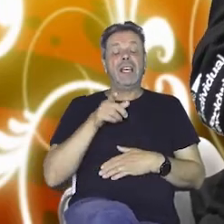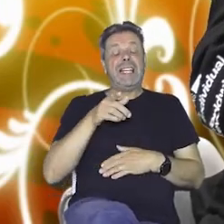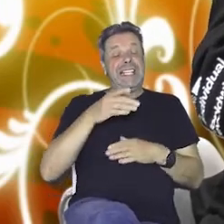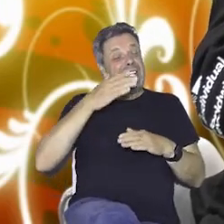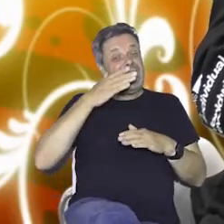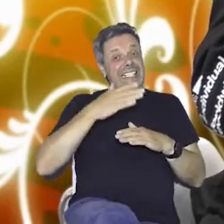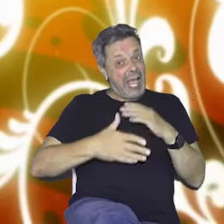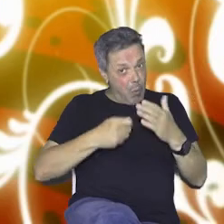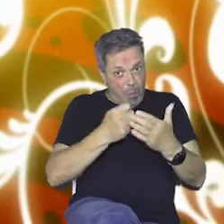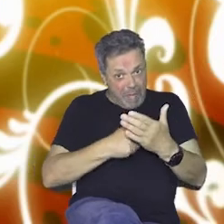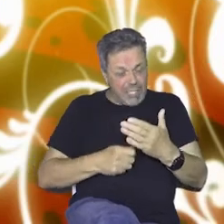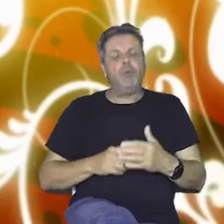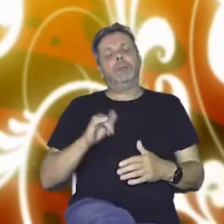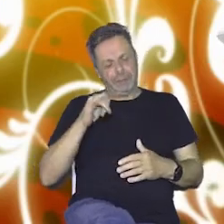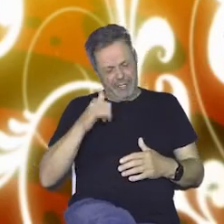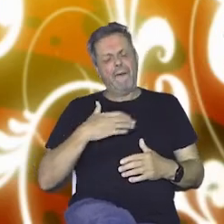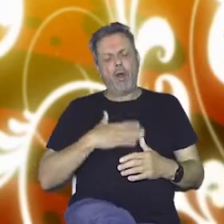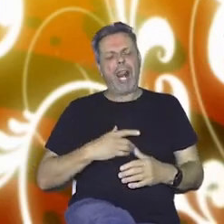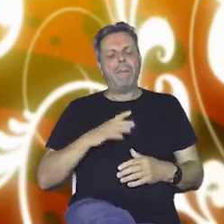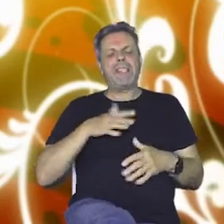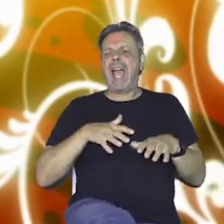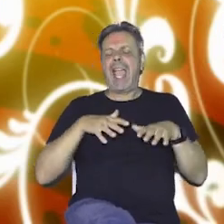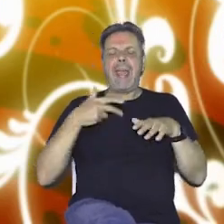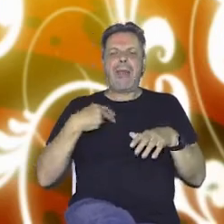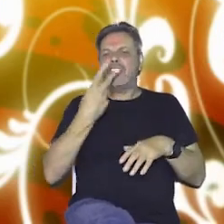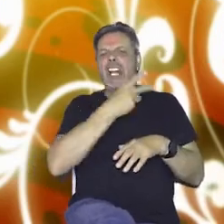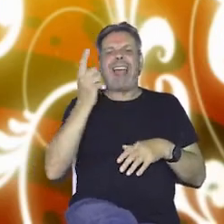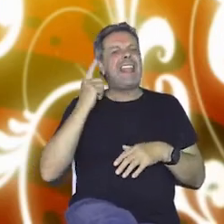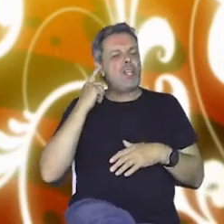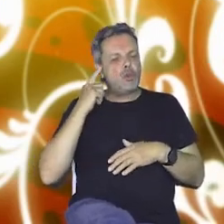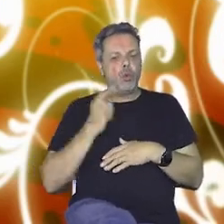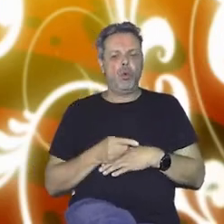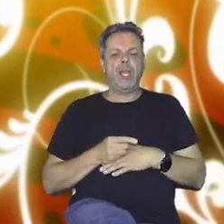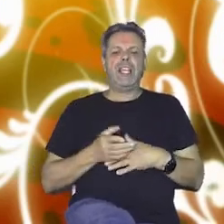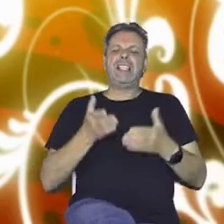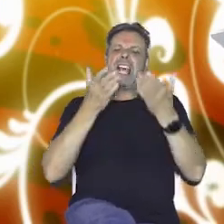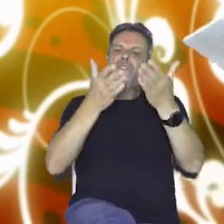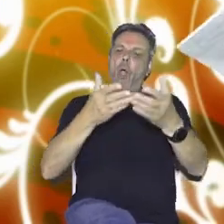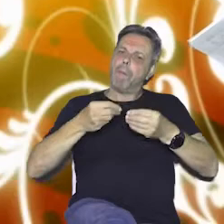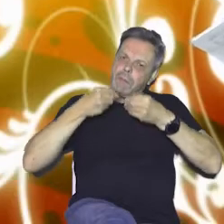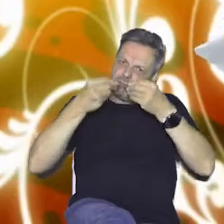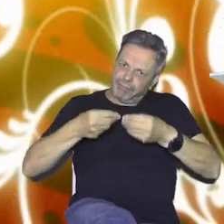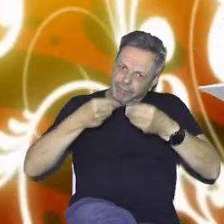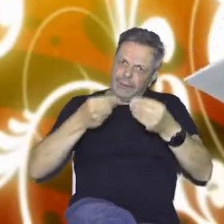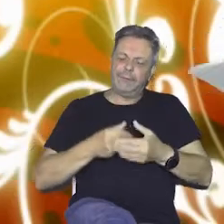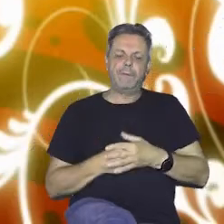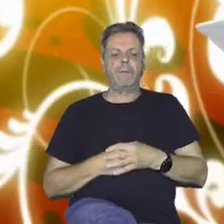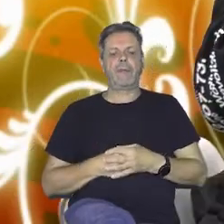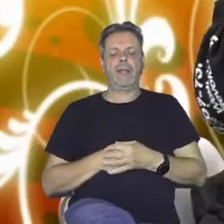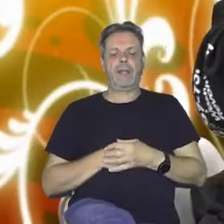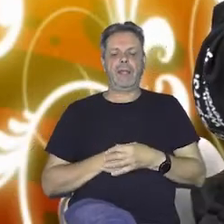si napisao, voljela bi da je čuju naši gledatelji sa tvojom recitacijom.